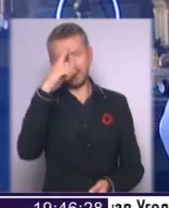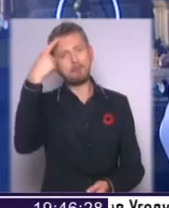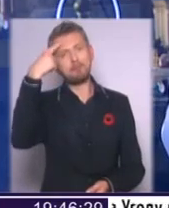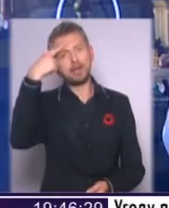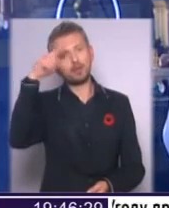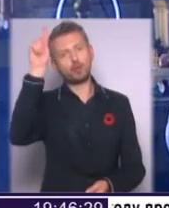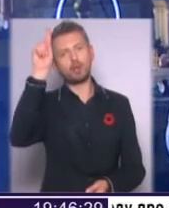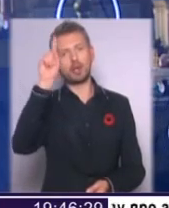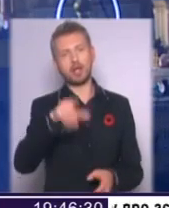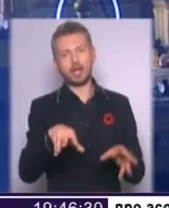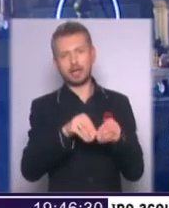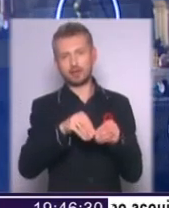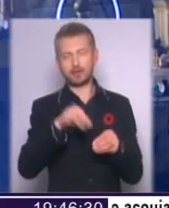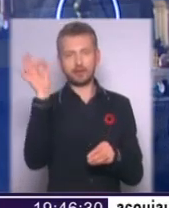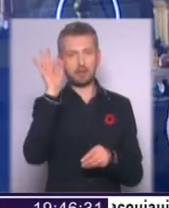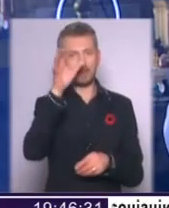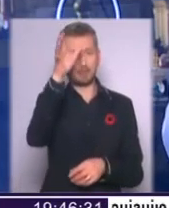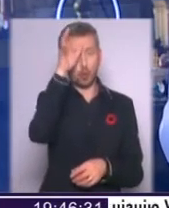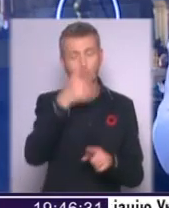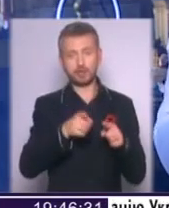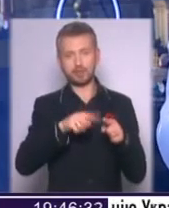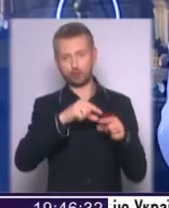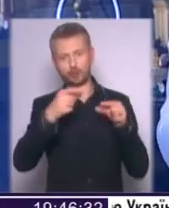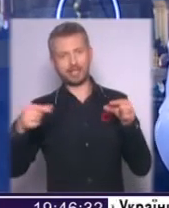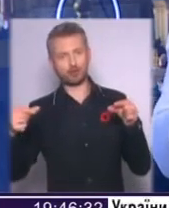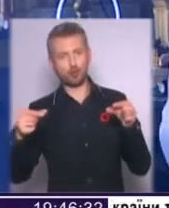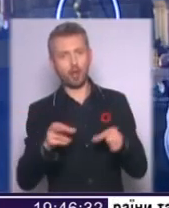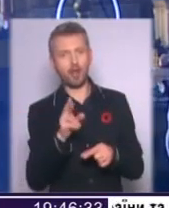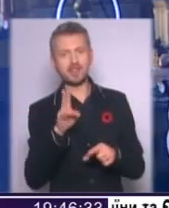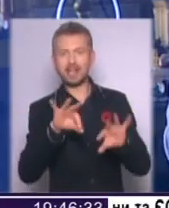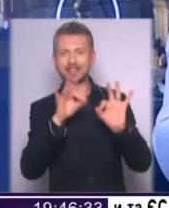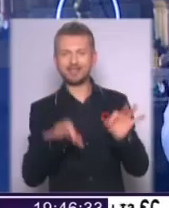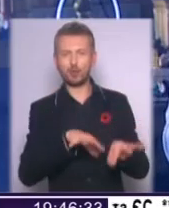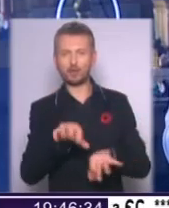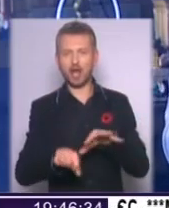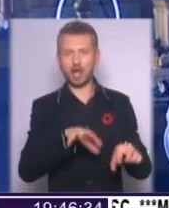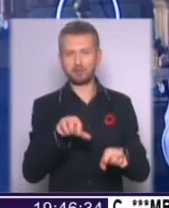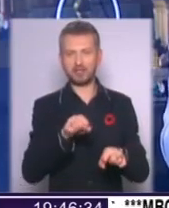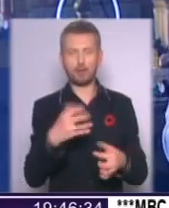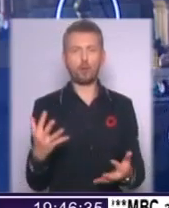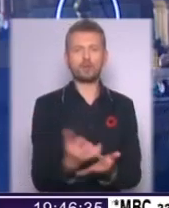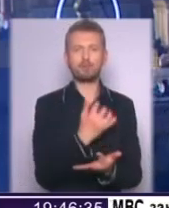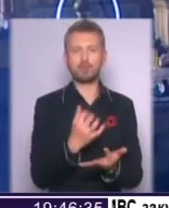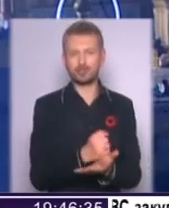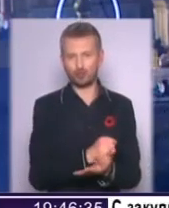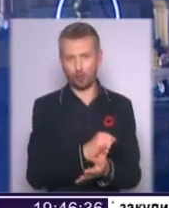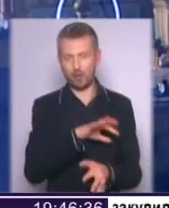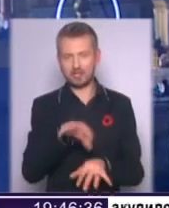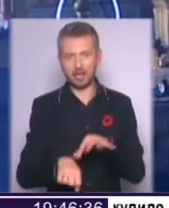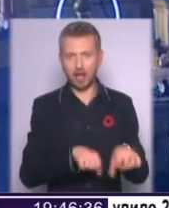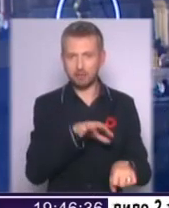з науковцями німецькими цю стрічку як символ загарбництва, успішного загарбництва,